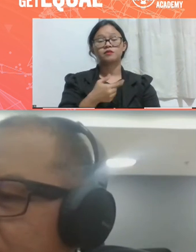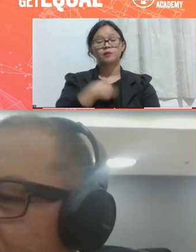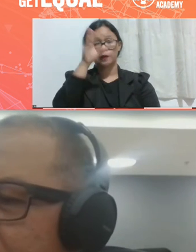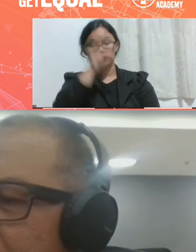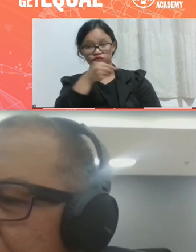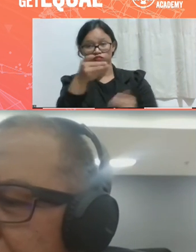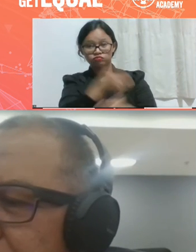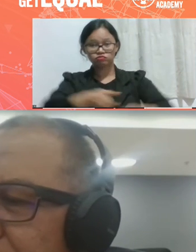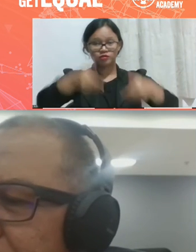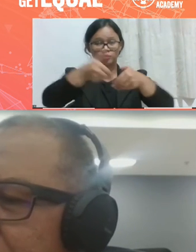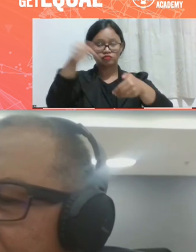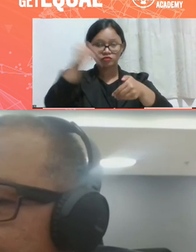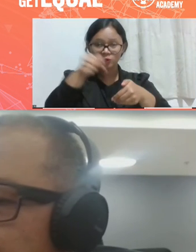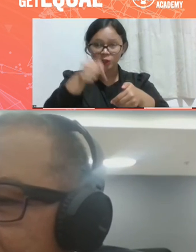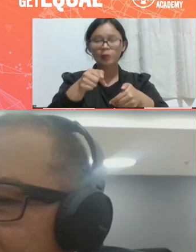dengan adanya